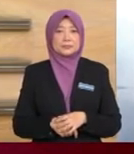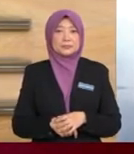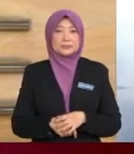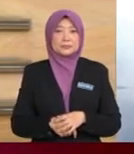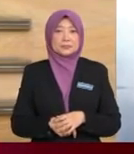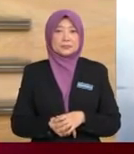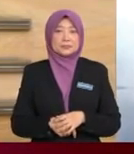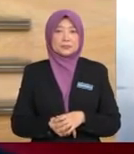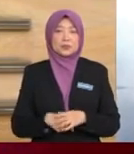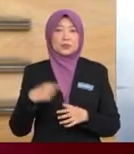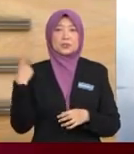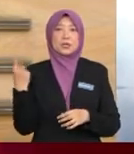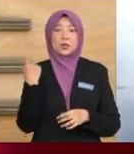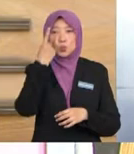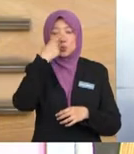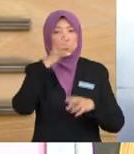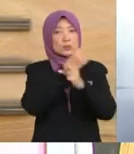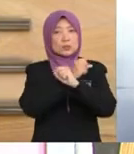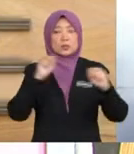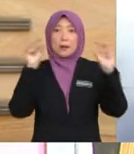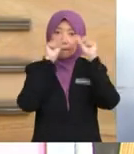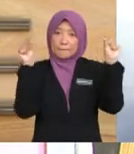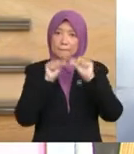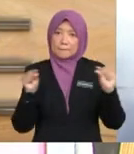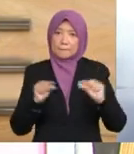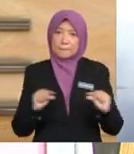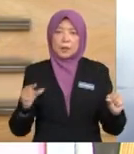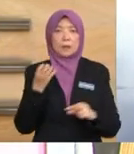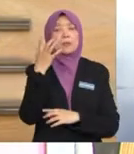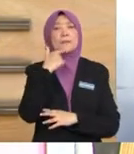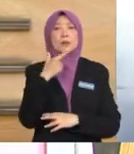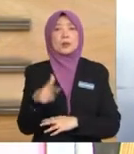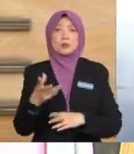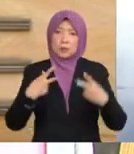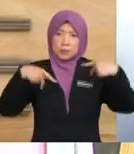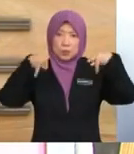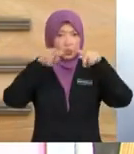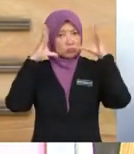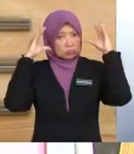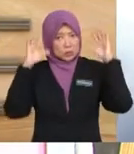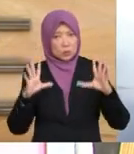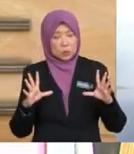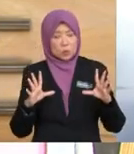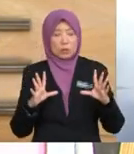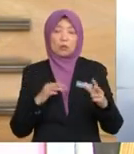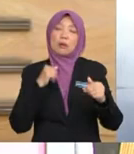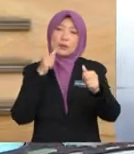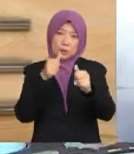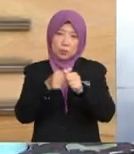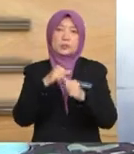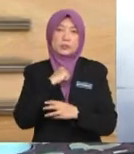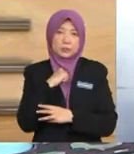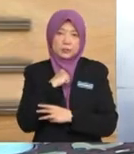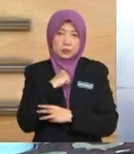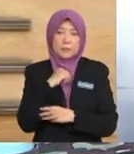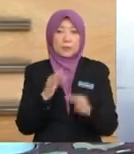Baik. Okay. Selalunya untuk kita siapkan lapisan-lapisan ni berapa lama diperlukan, cikgu? Ini pun bergantunglah kepada masing-masing.